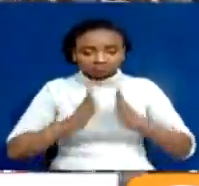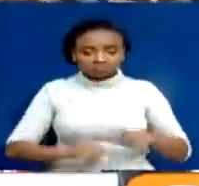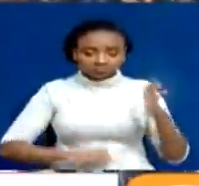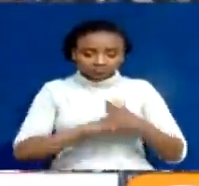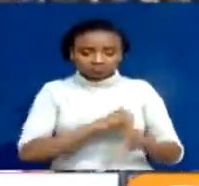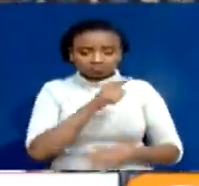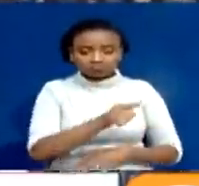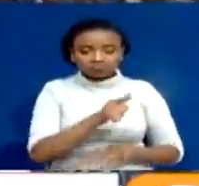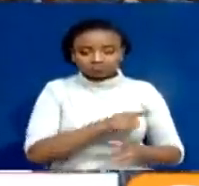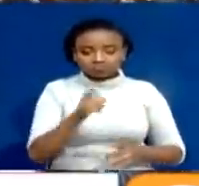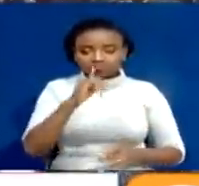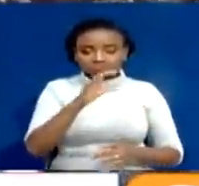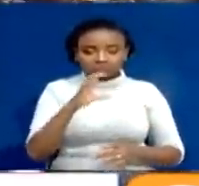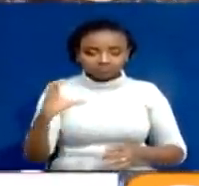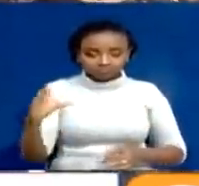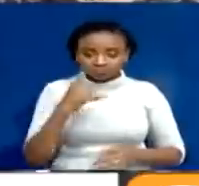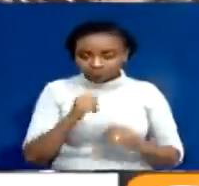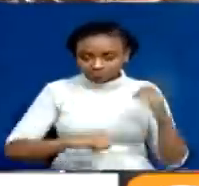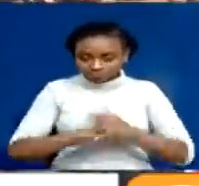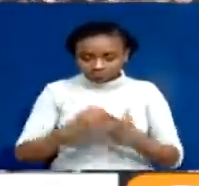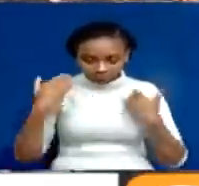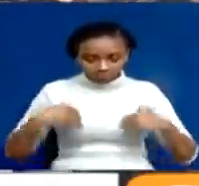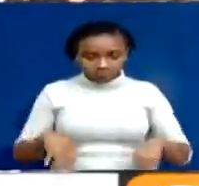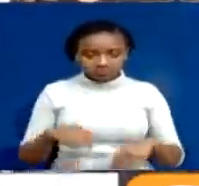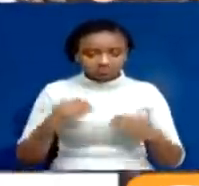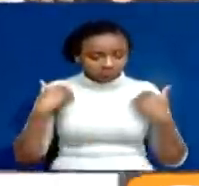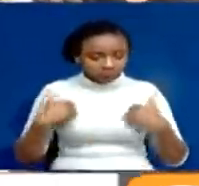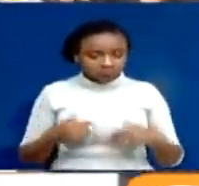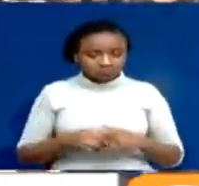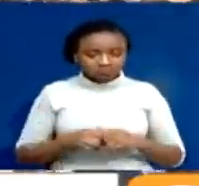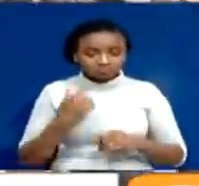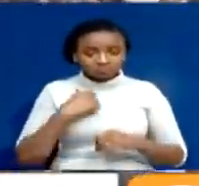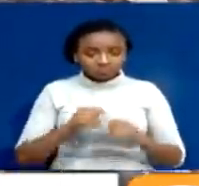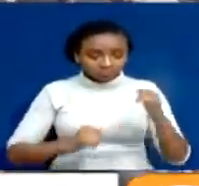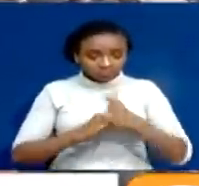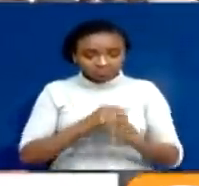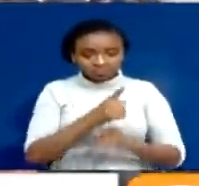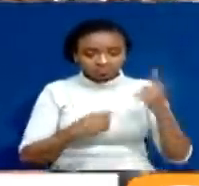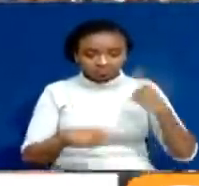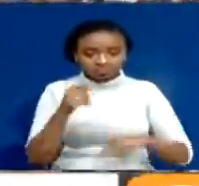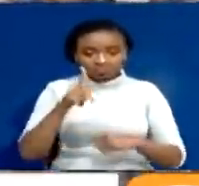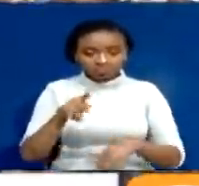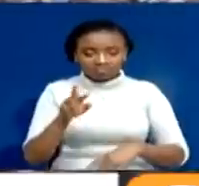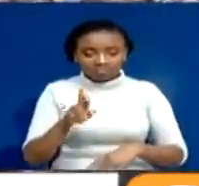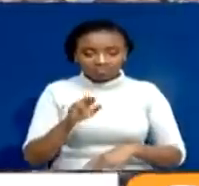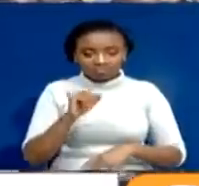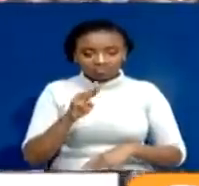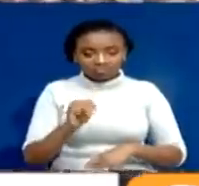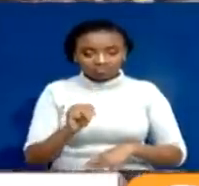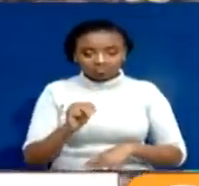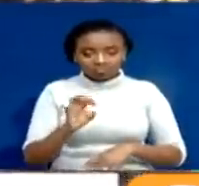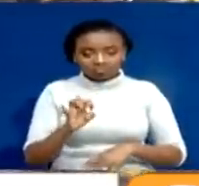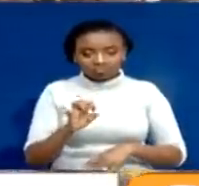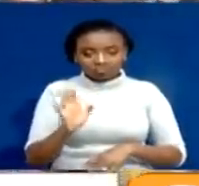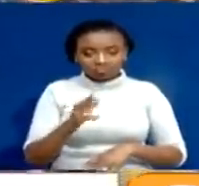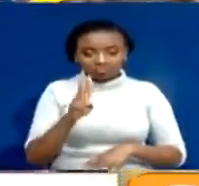yeye. Mpaka akapata kiti ya prime minister. Ni kweli ama si kweli? Ni kweli ama si kweli? Si